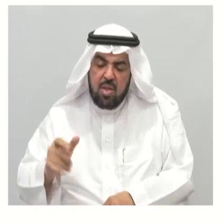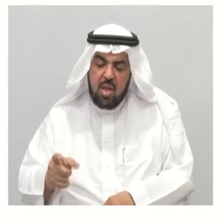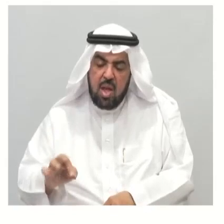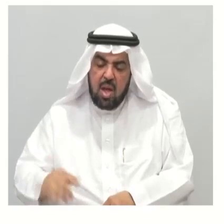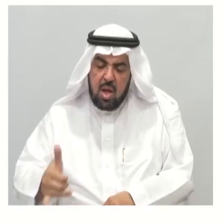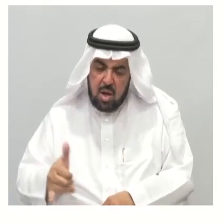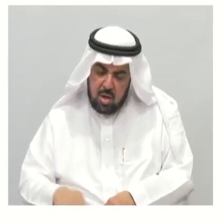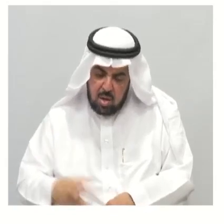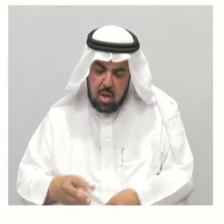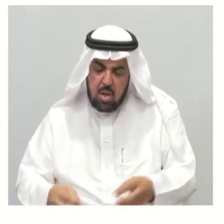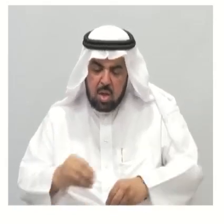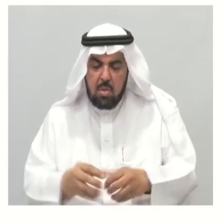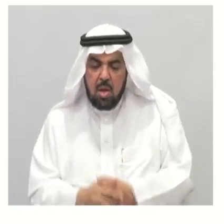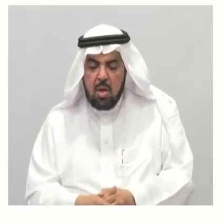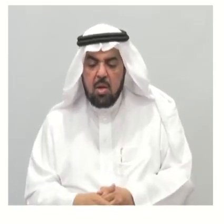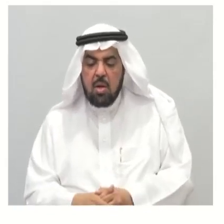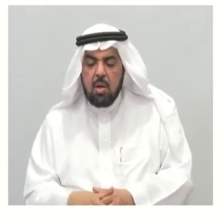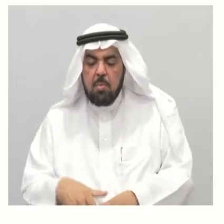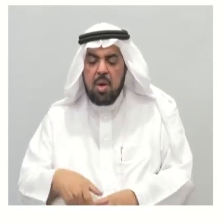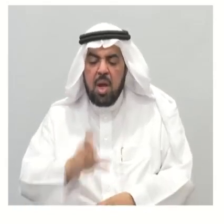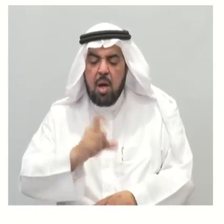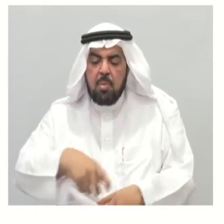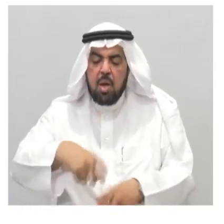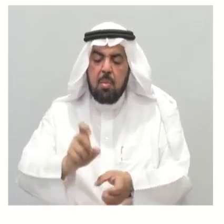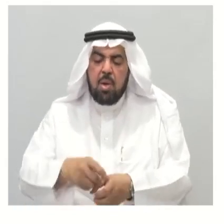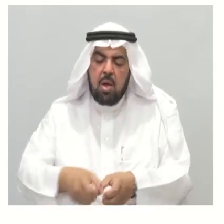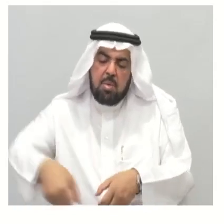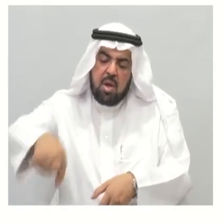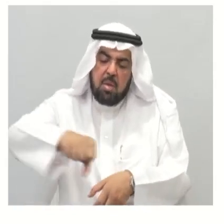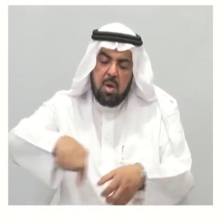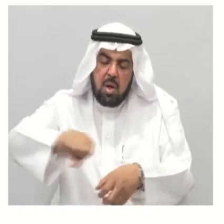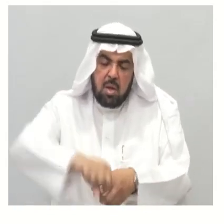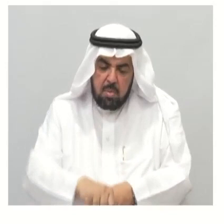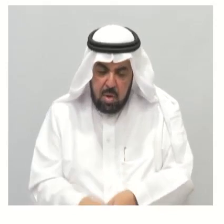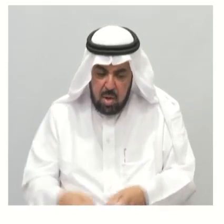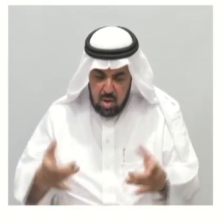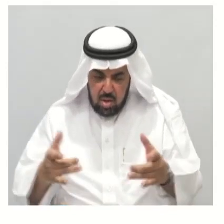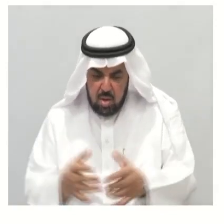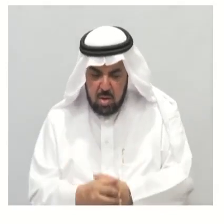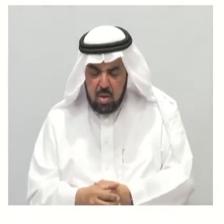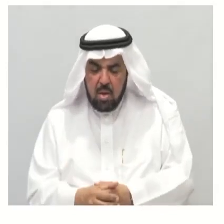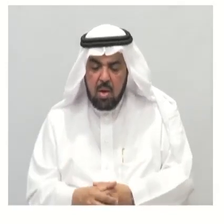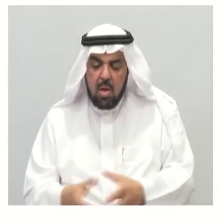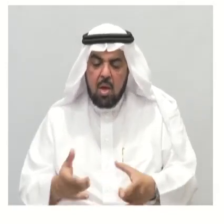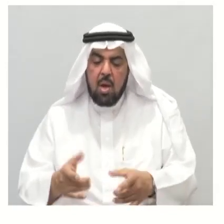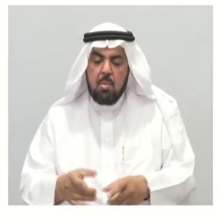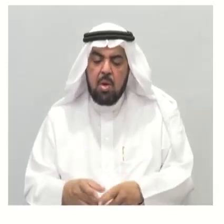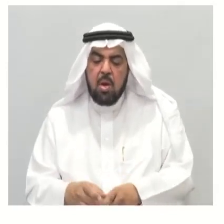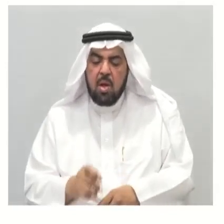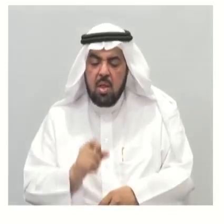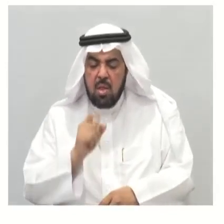تغير كيميائي. انظر إلى هنا، قارن بين الإبريقين، هذا إبريق أخضر وهذا إبريق